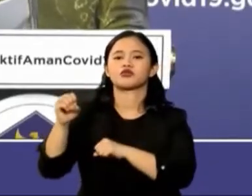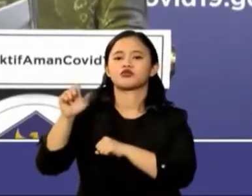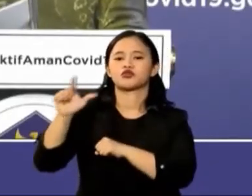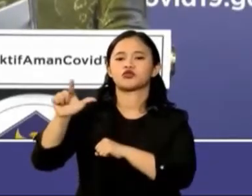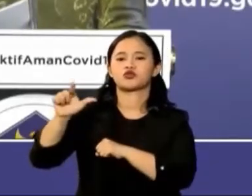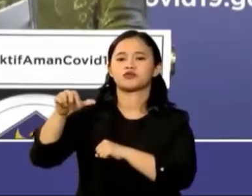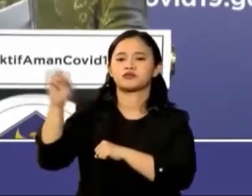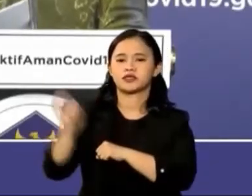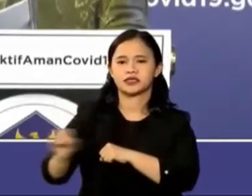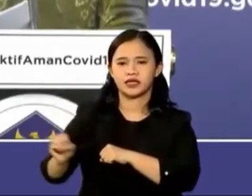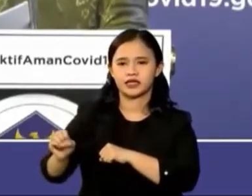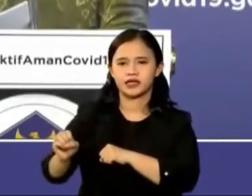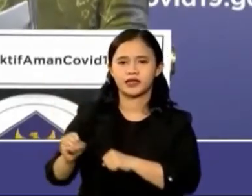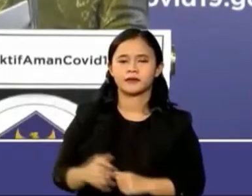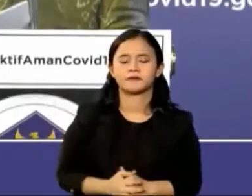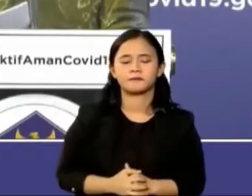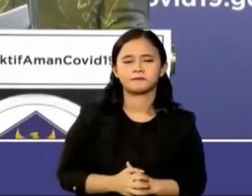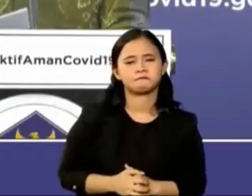5,67%.